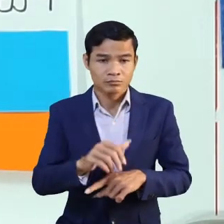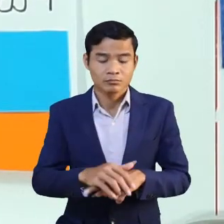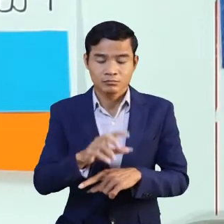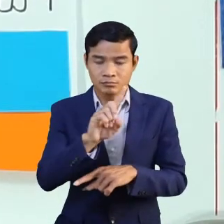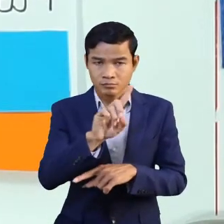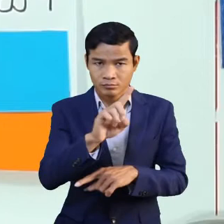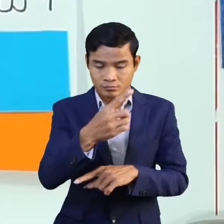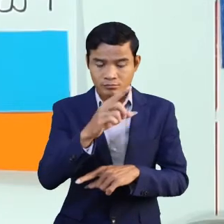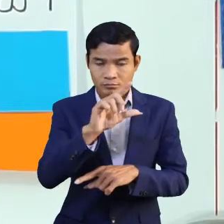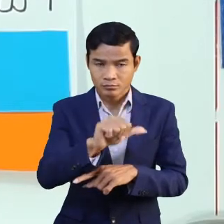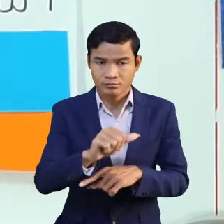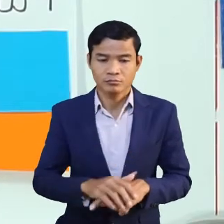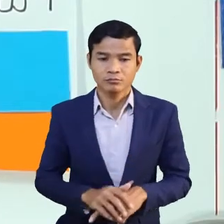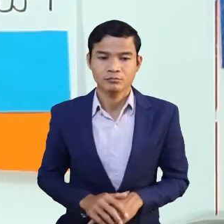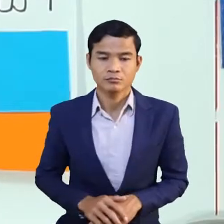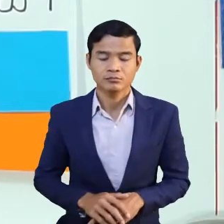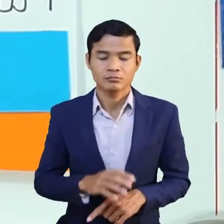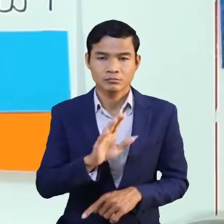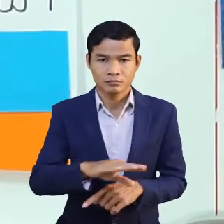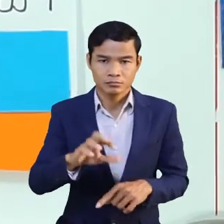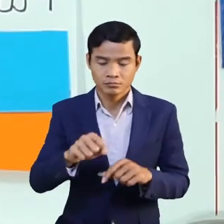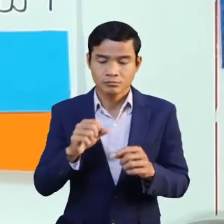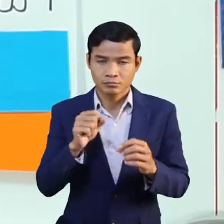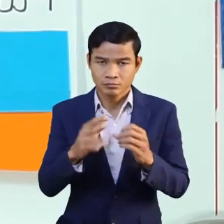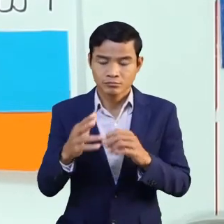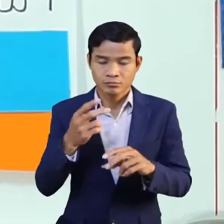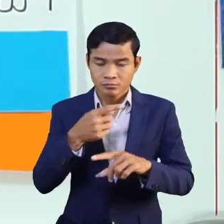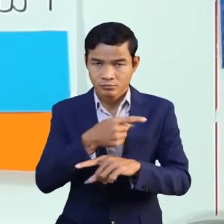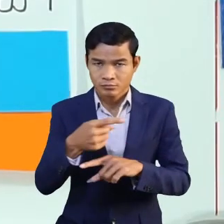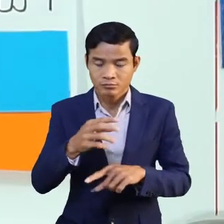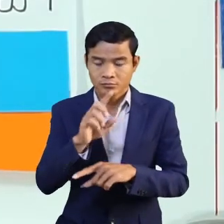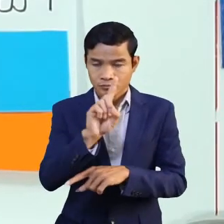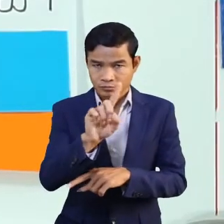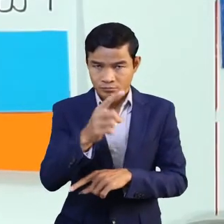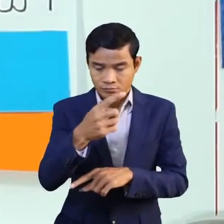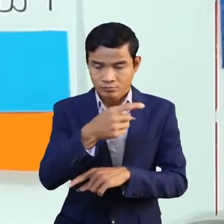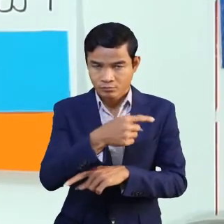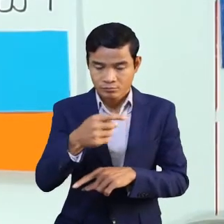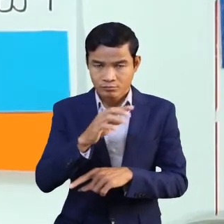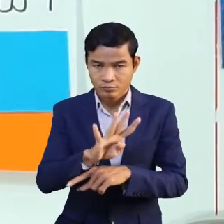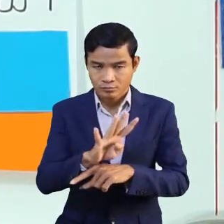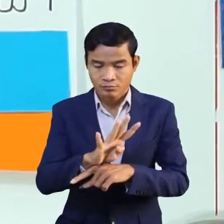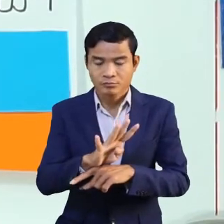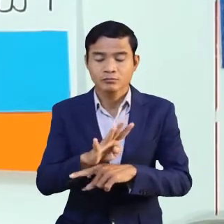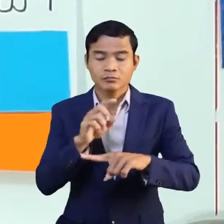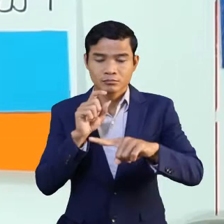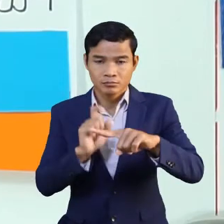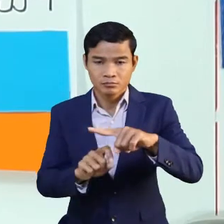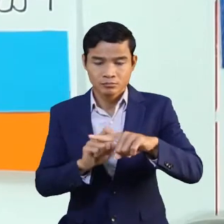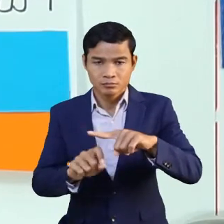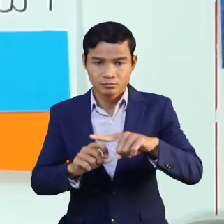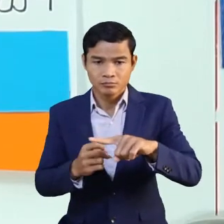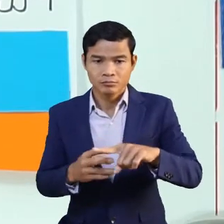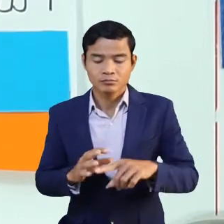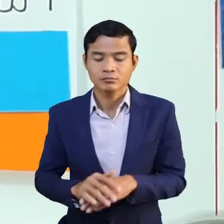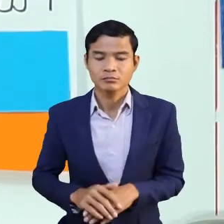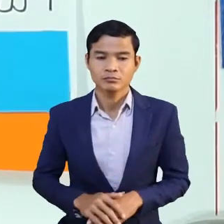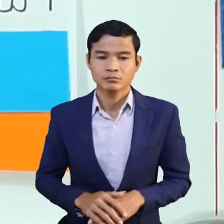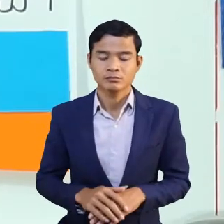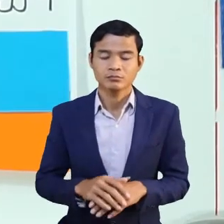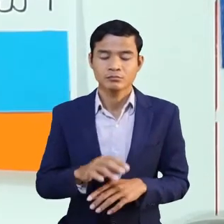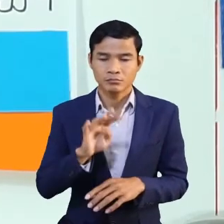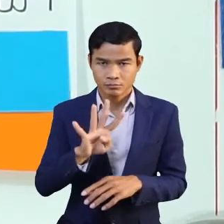ណា1100 11ខ្ទង់100តោះអញ្ចឹងចាប់ដើមអនុវត្តដក11ដក4នៅសល់ចារាប់ជាមួយអ្នកគ្រូទៀត